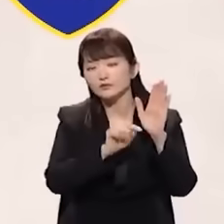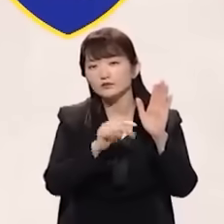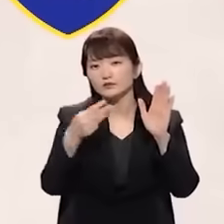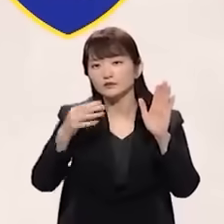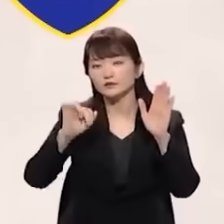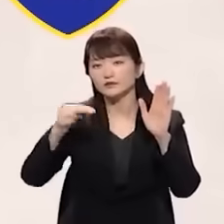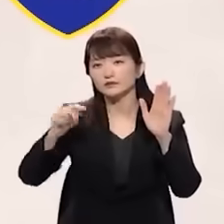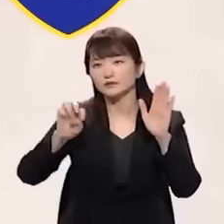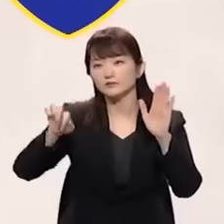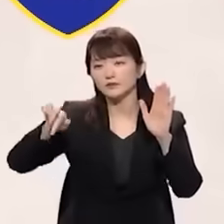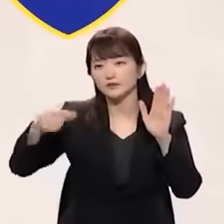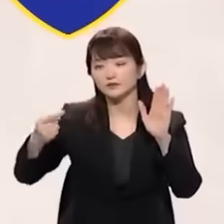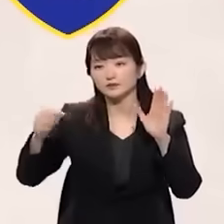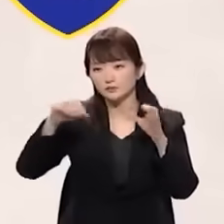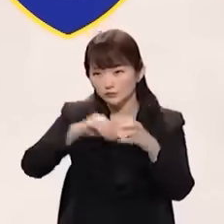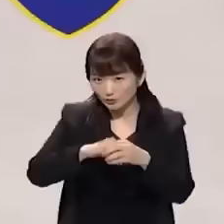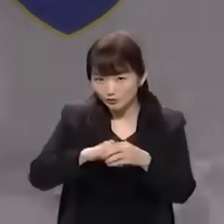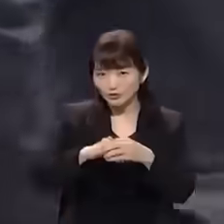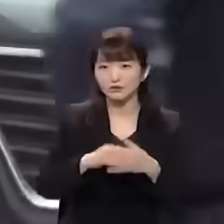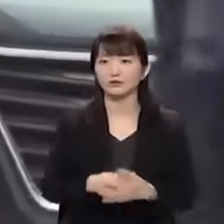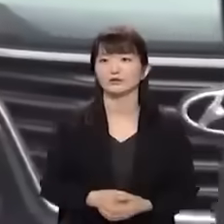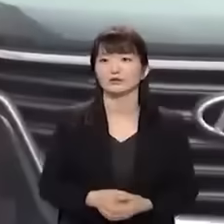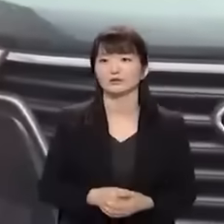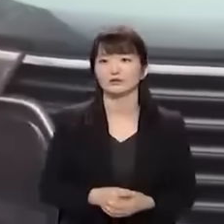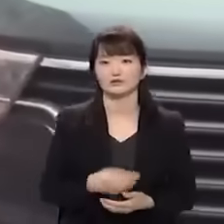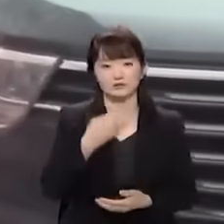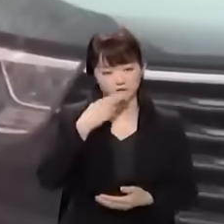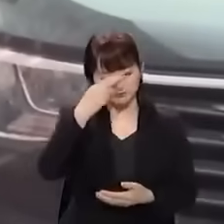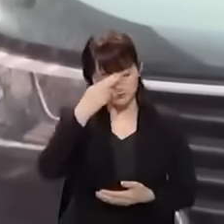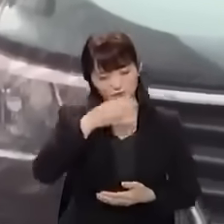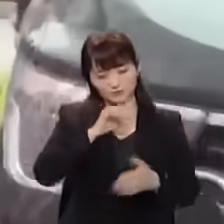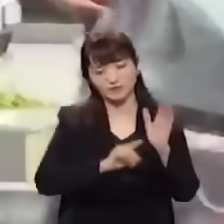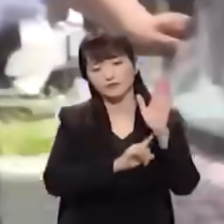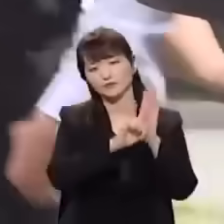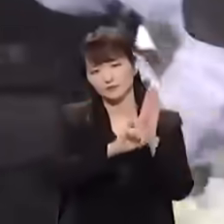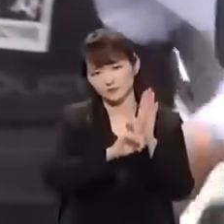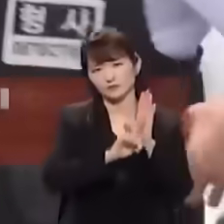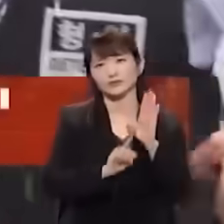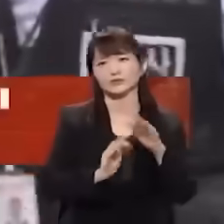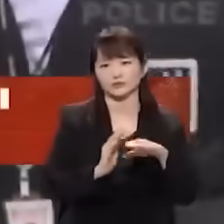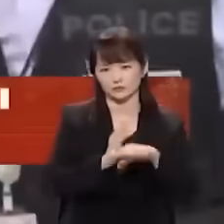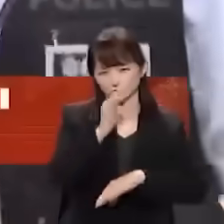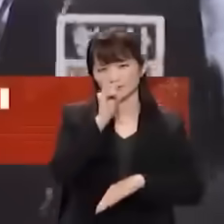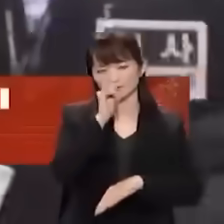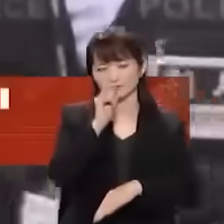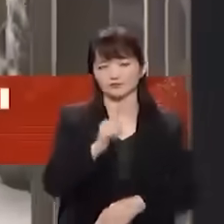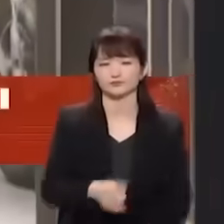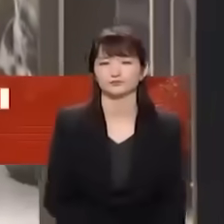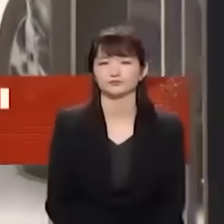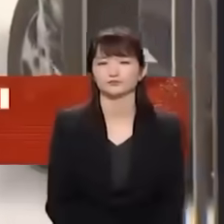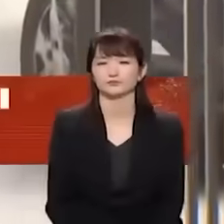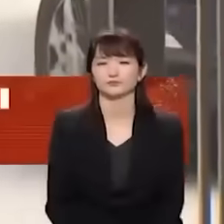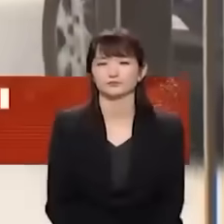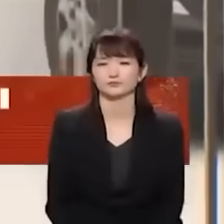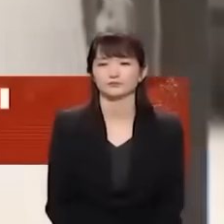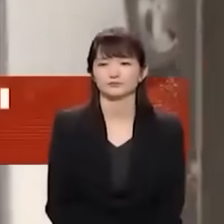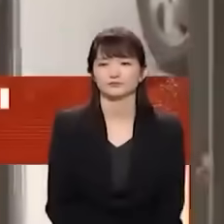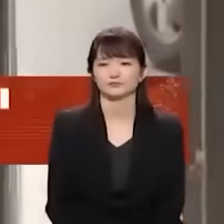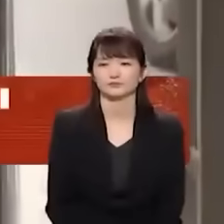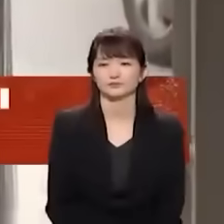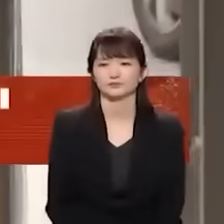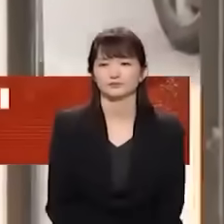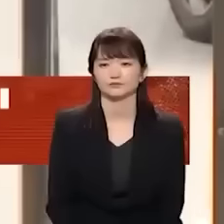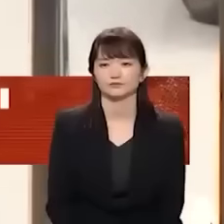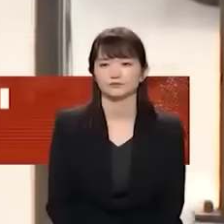어 만약에 한다면 조금 더 혈주 알코 농도가 더 많이 나올 가능성도 있을 것 같습니다 예 그리고 박교수님 그